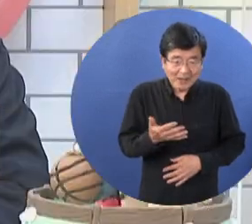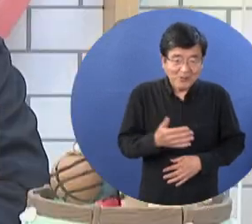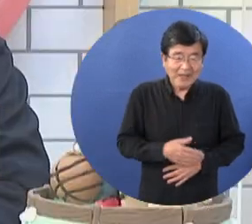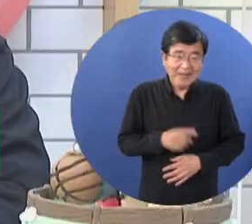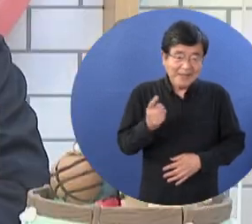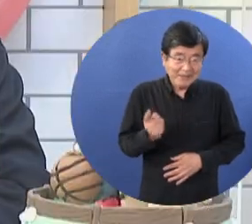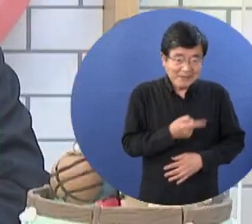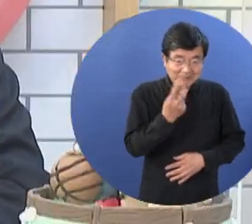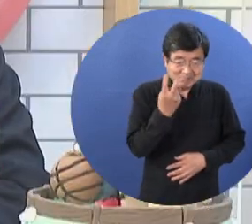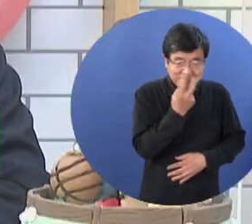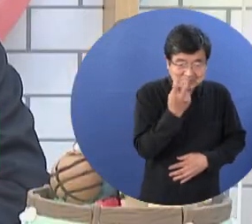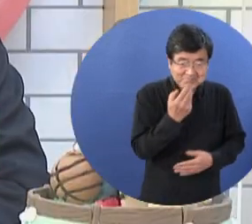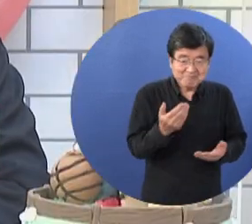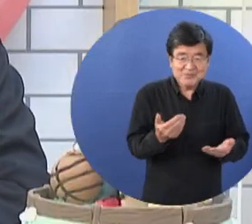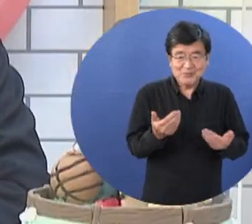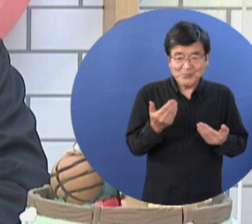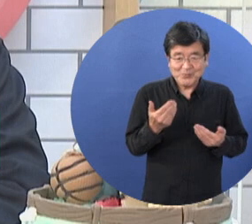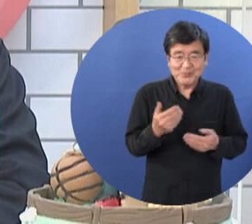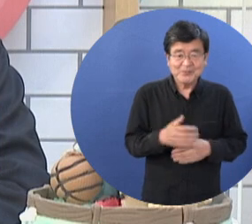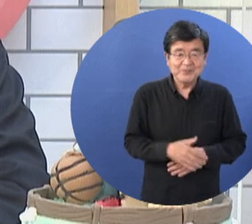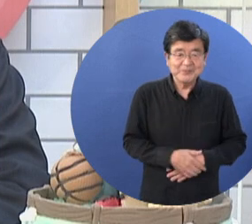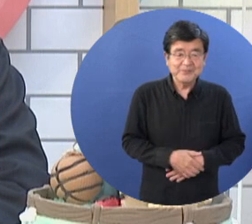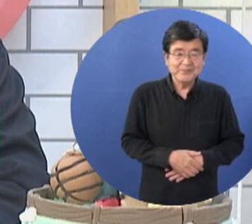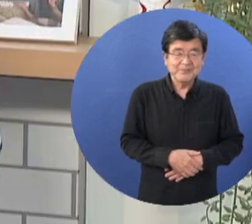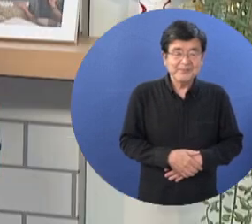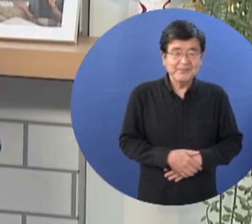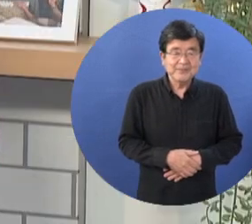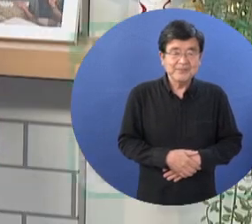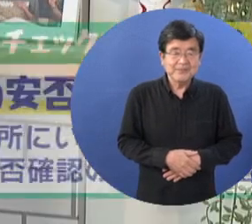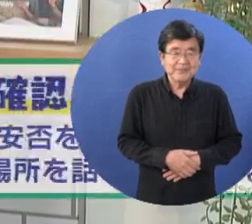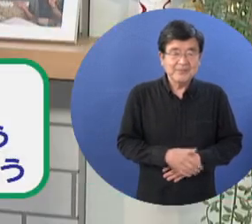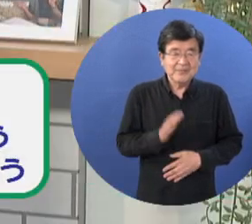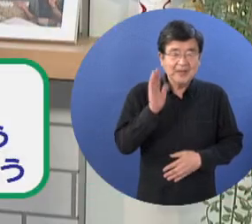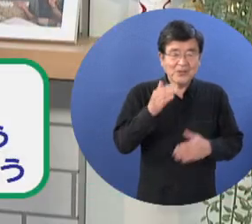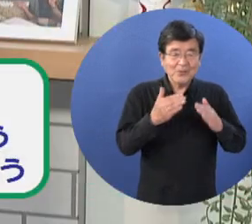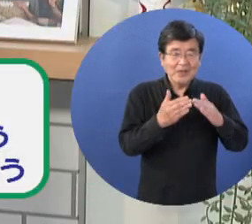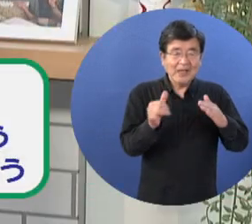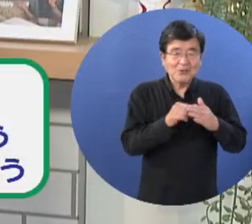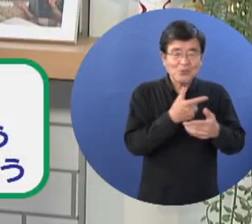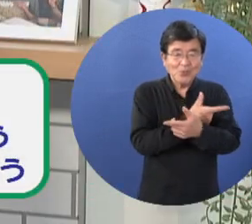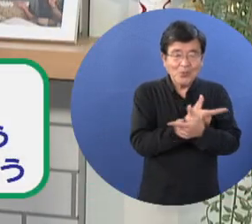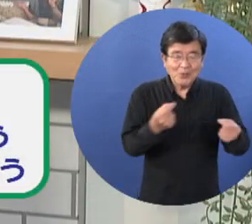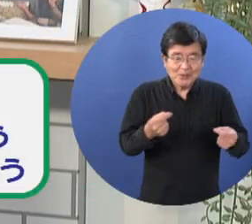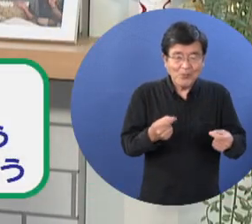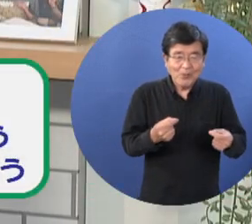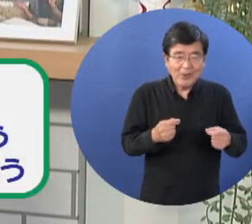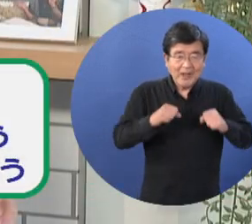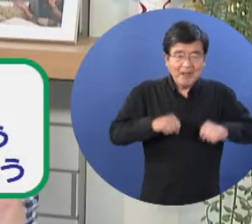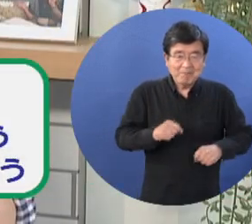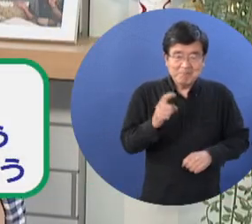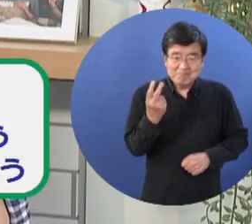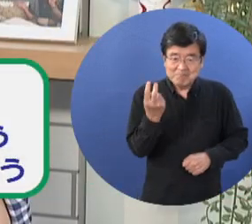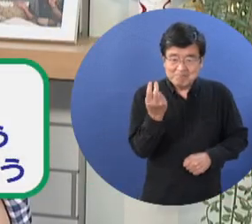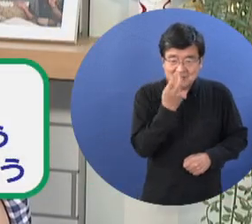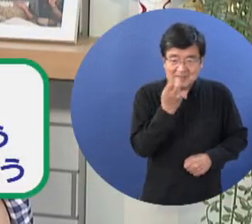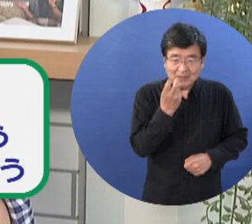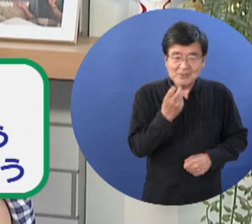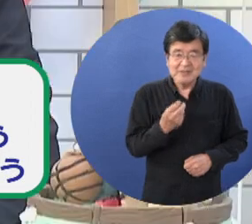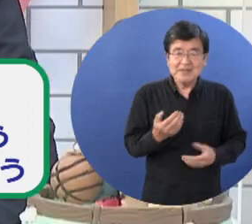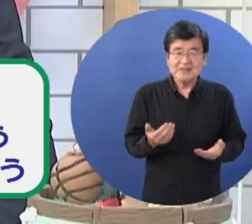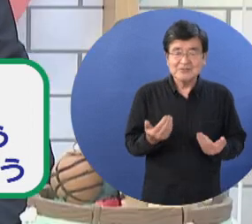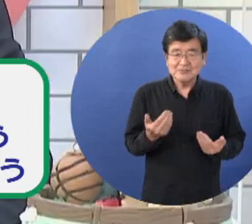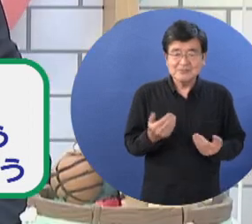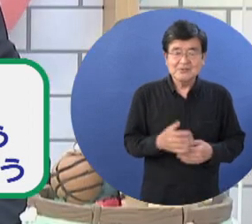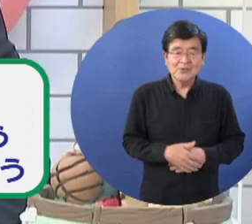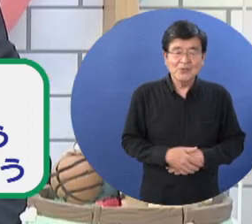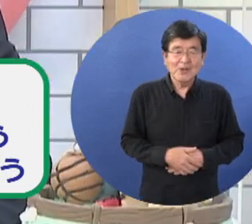こちょこ確認しないと ね、 そうですよね、 言うても切れますからね、うん、はい、 あとは家族同士の安否確認の方法、これもしっかりとね、 結局最